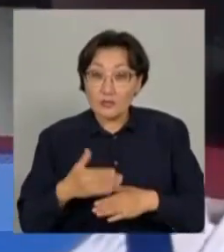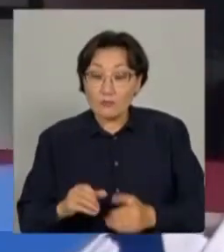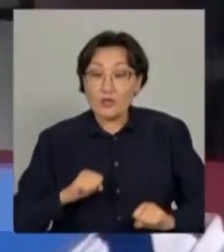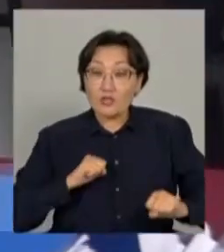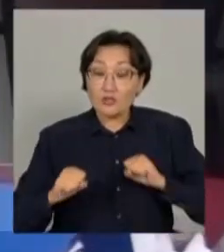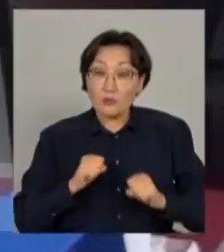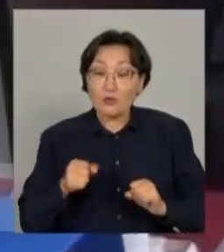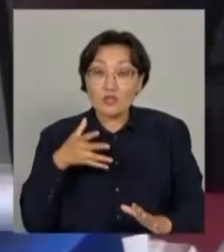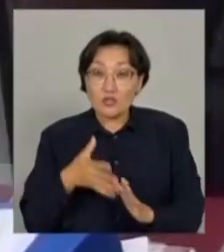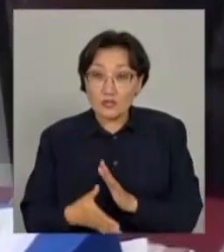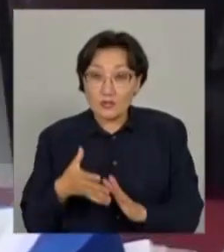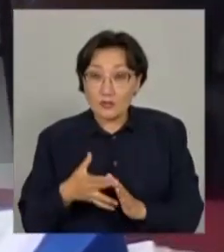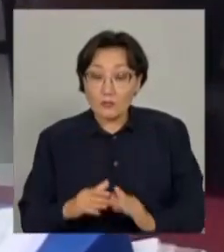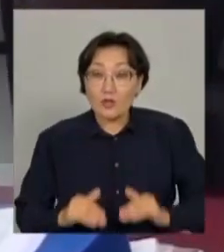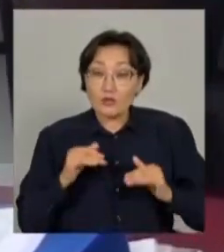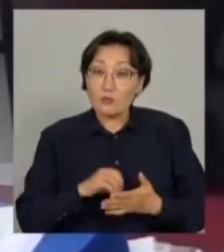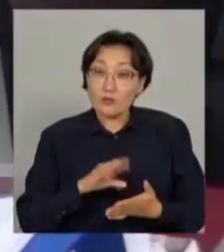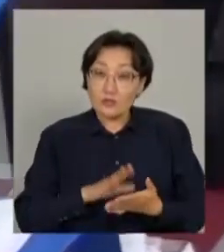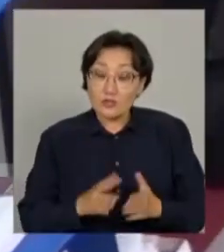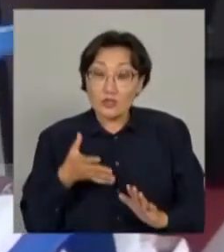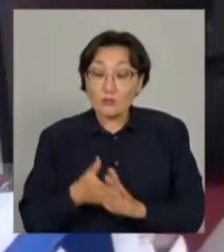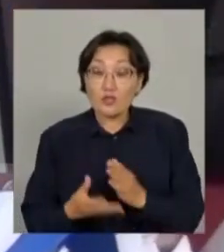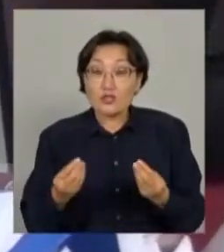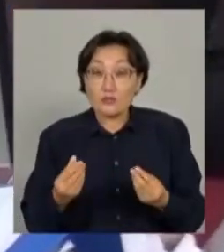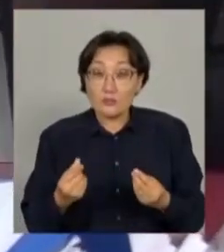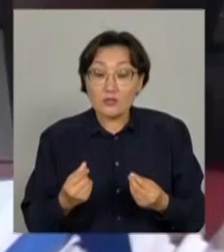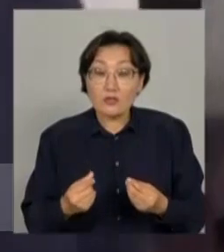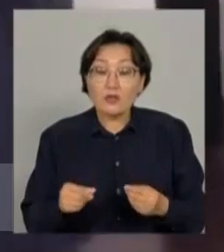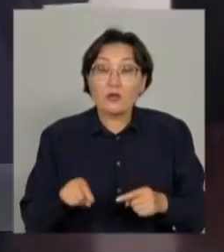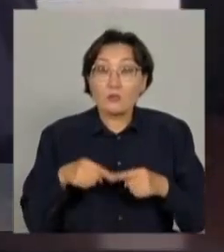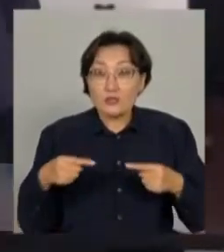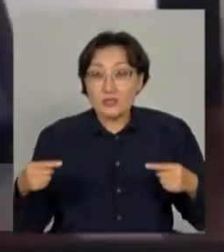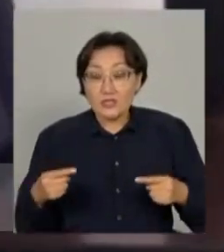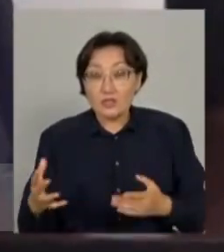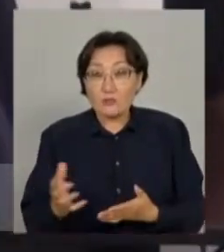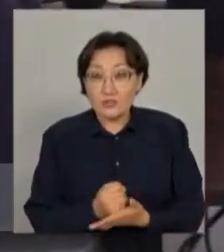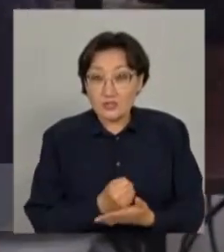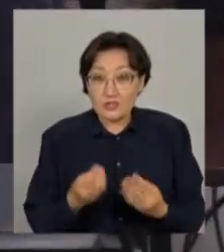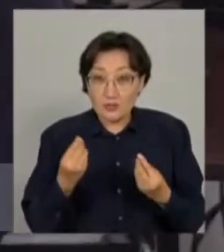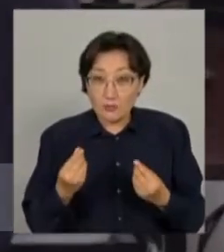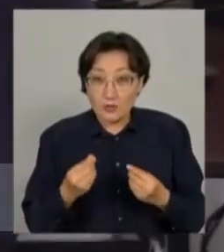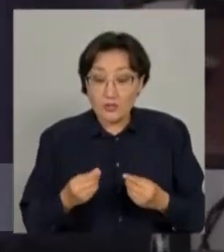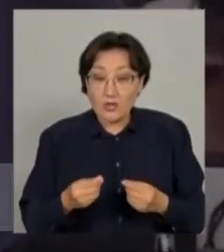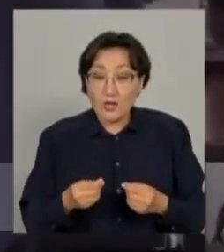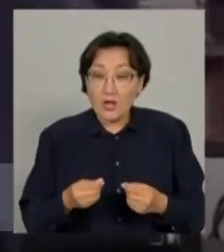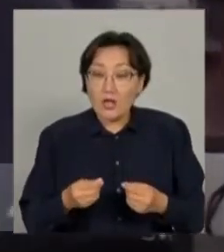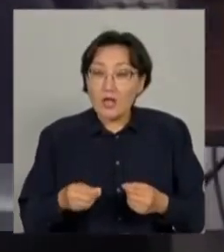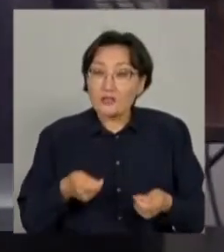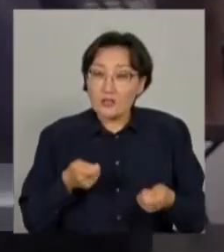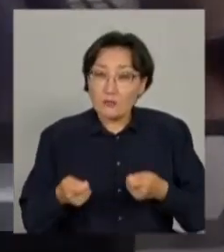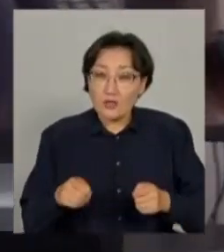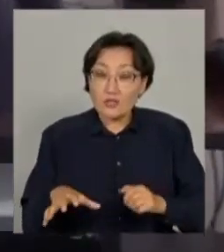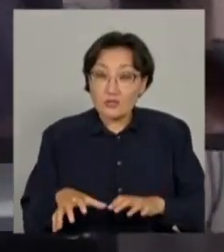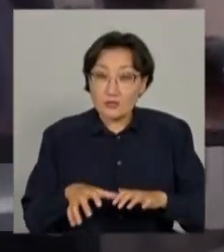іссапар шығындары асыра көрсетілген. Іс жүзінде жұмсалған ақшадан айырма түрінде алынған қаражатты дирекция басшылығы алып отырған екен.